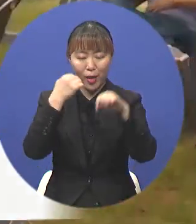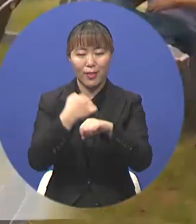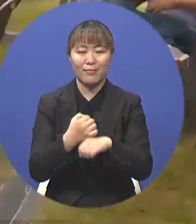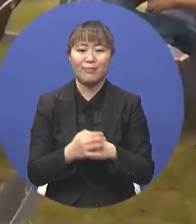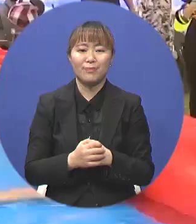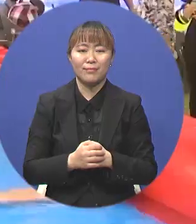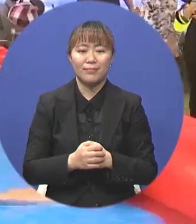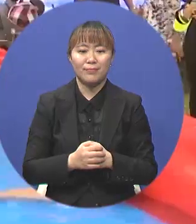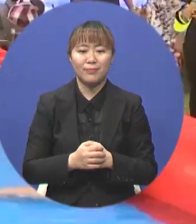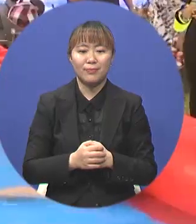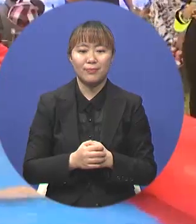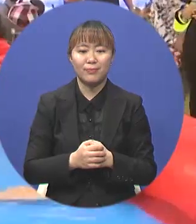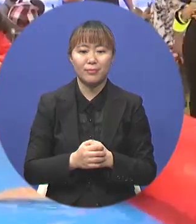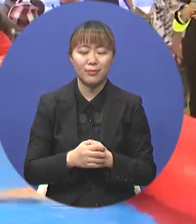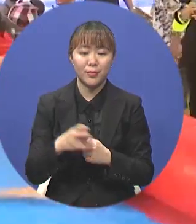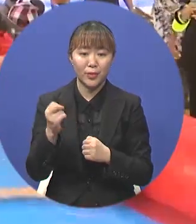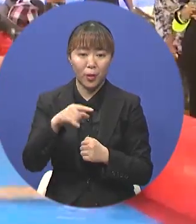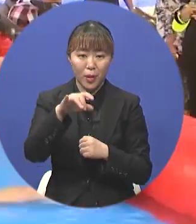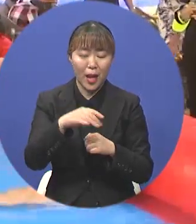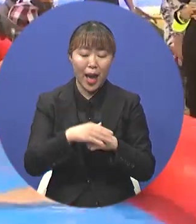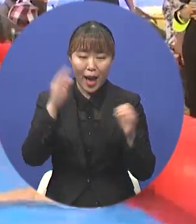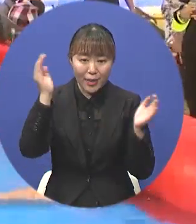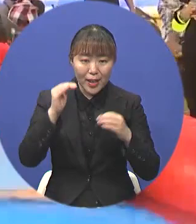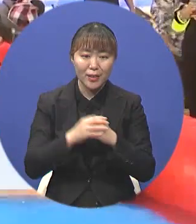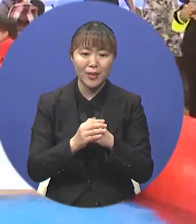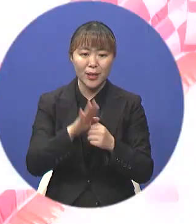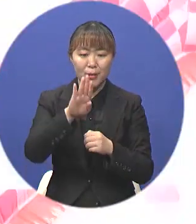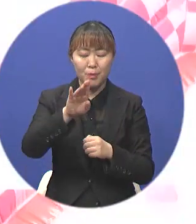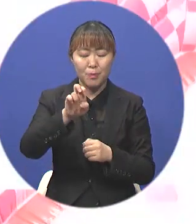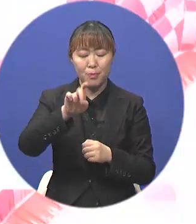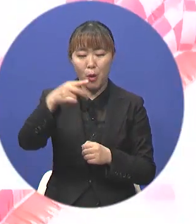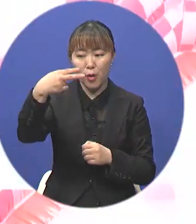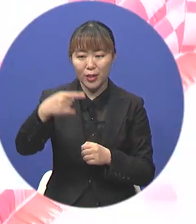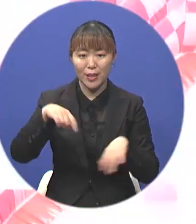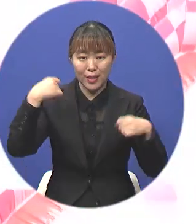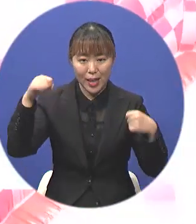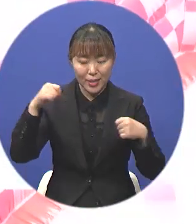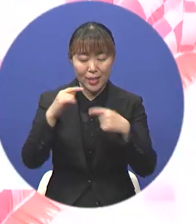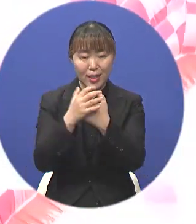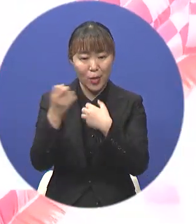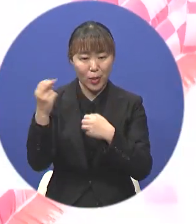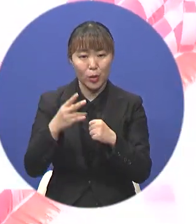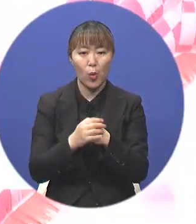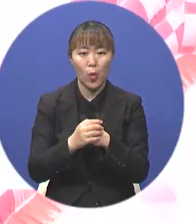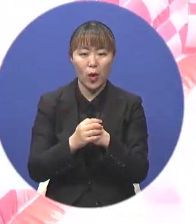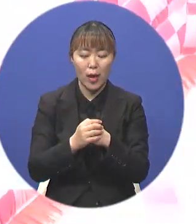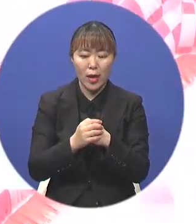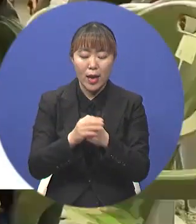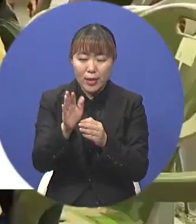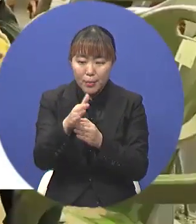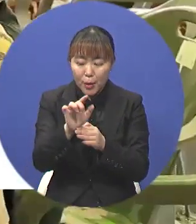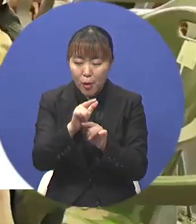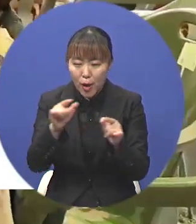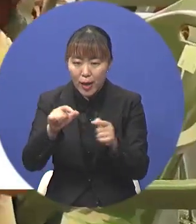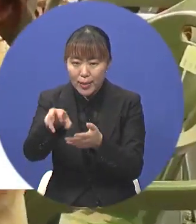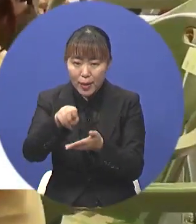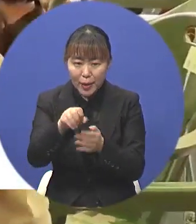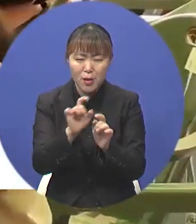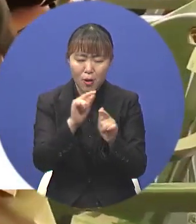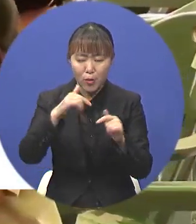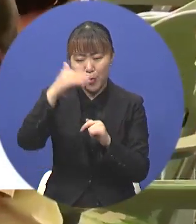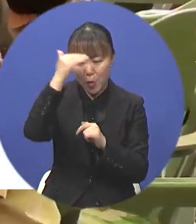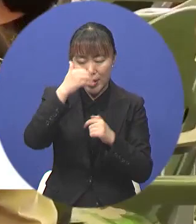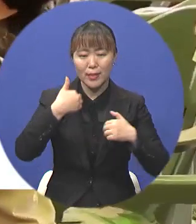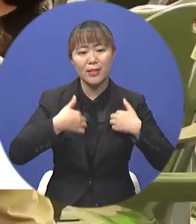노력하겠습니다. 또 갯벌에서 청소년들의 머드댄스 경연대회와 갯벌 생물 잡기 체험 등 다양한